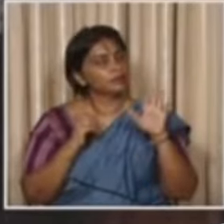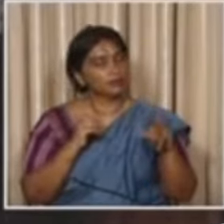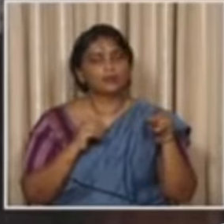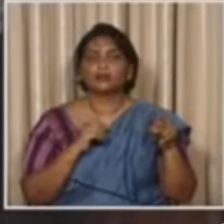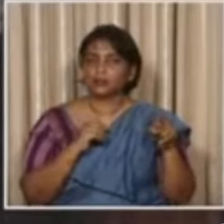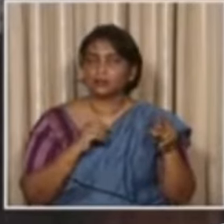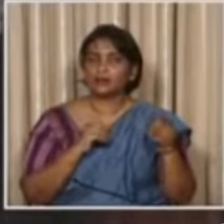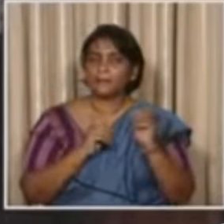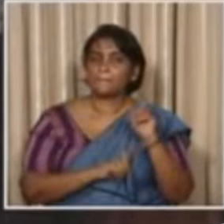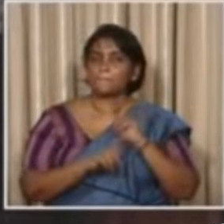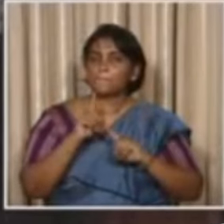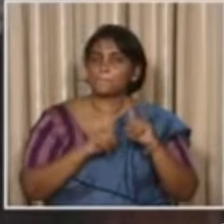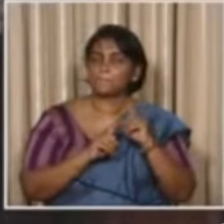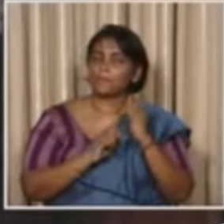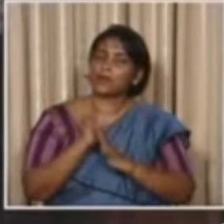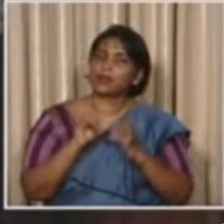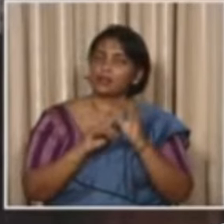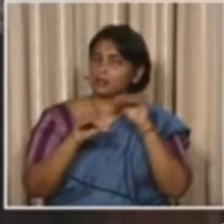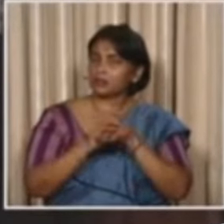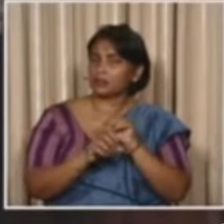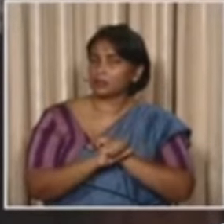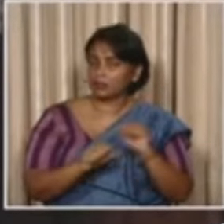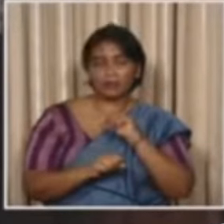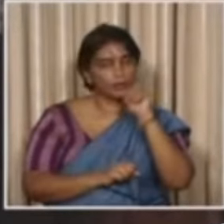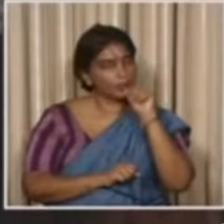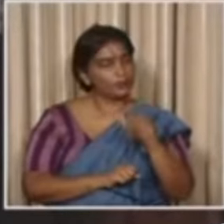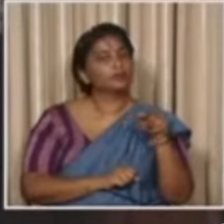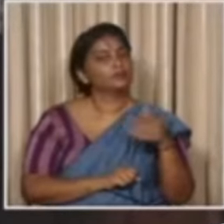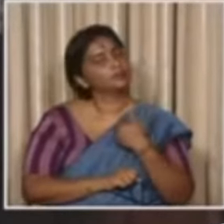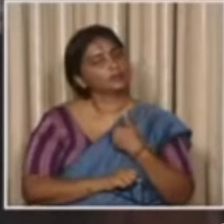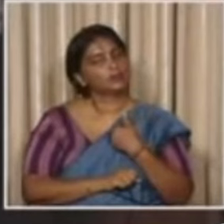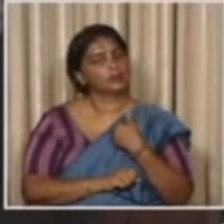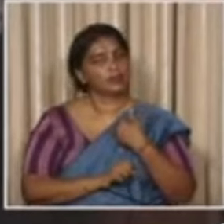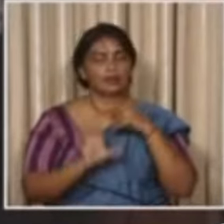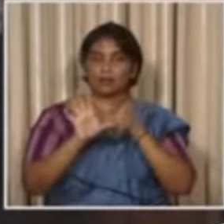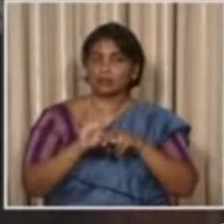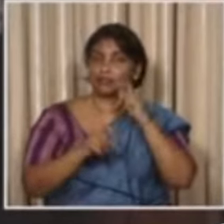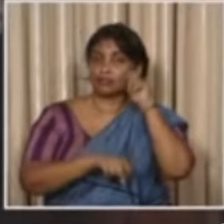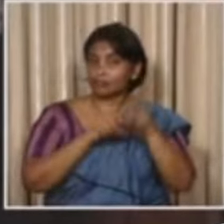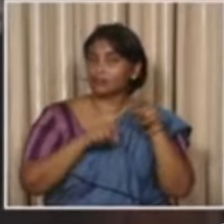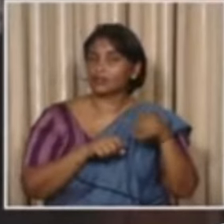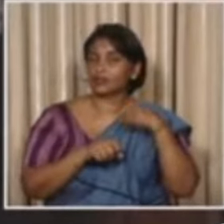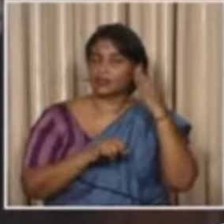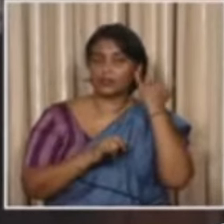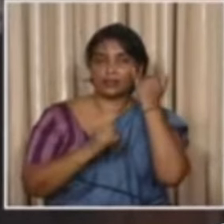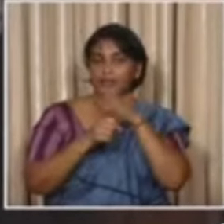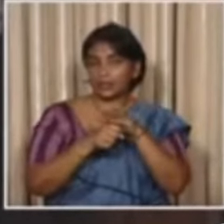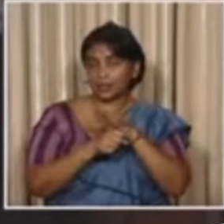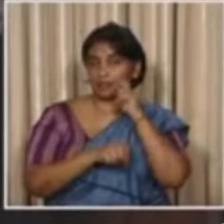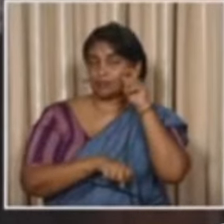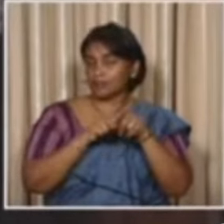තුළ පාර්ලිමේන්තු මන්ත්‍රීවරයෙකු නොසිටීම නිසා ඇත්තටම අපිට අපේ ආසනයේ ජනතාවට, විශේෂයෙන් කැකිරා ආසනයේ